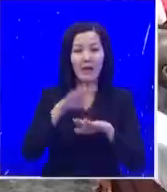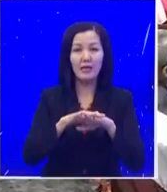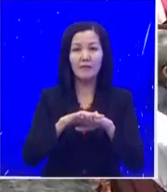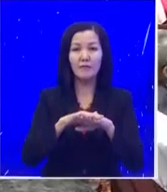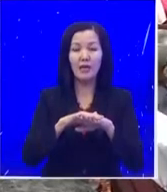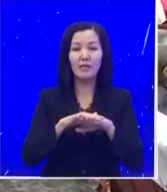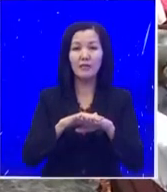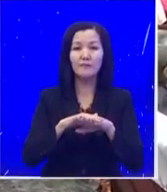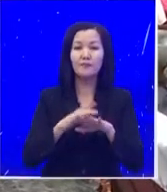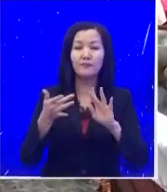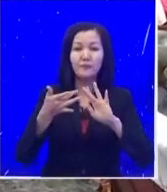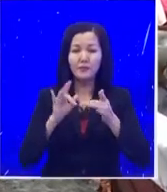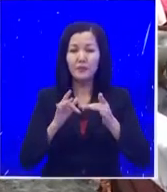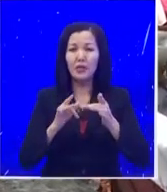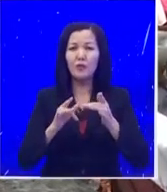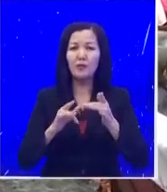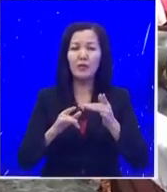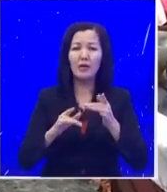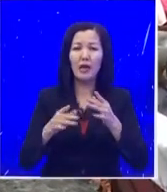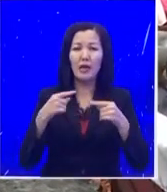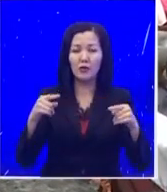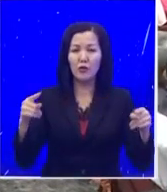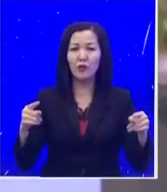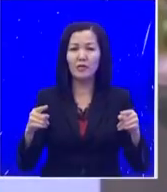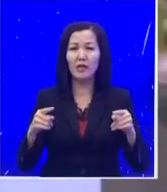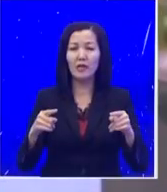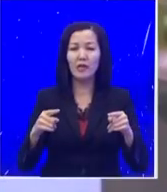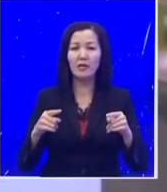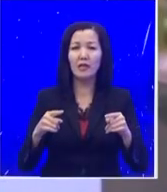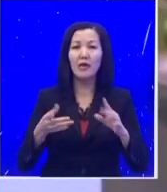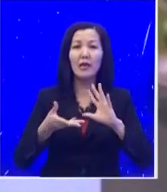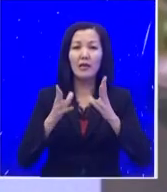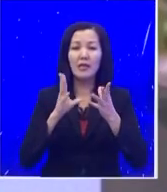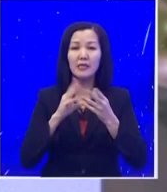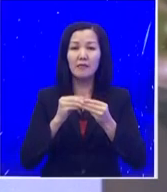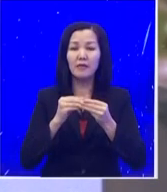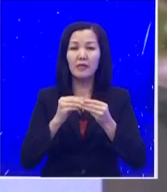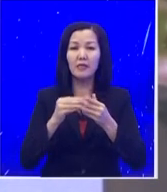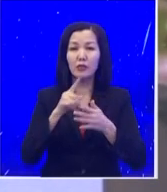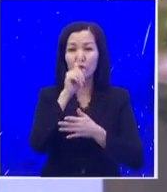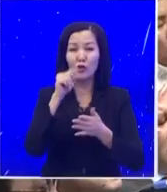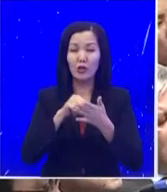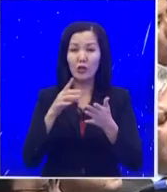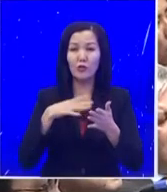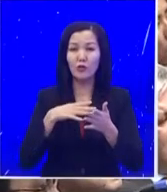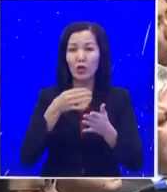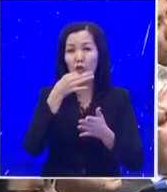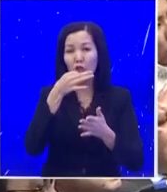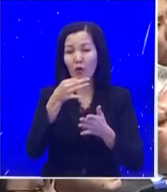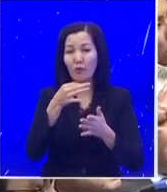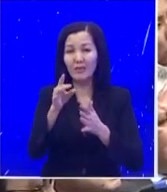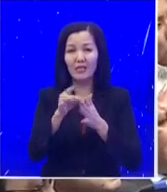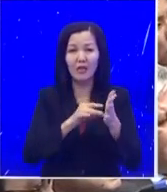мен әлеуметтік желілердегі парақшалары да айғақ. Есебі кезінде оларға да бірқатар сұрақтар түсіпті. Жауабын